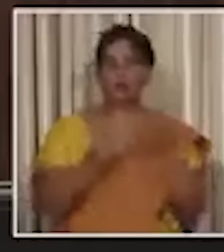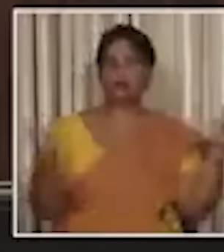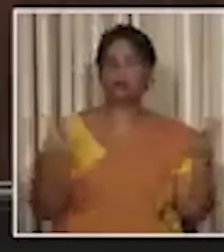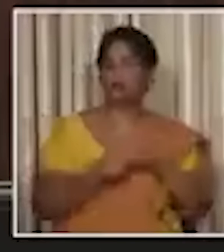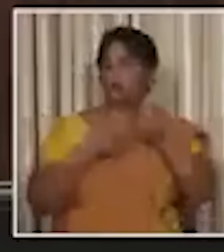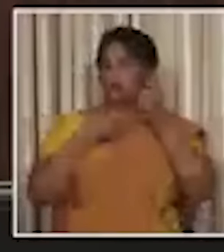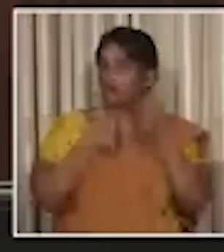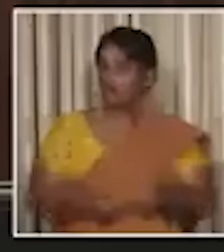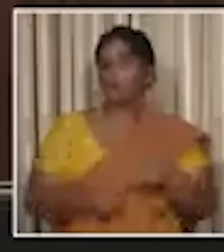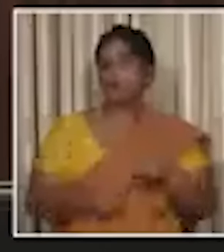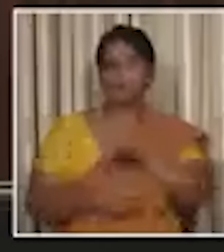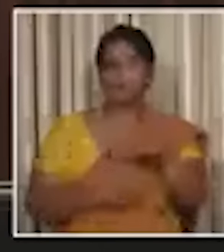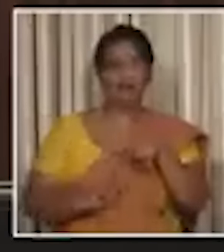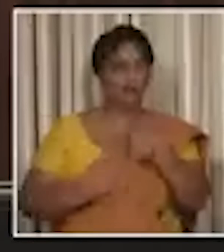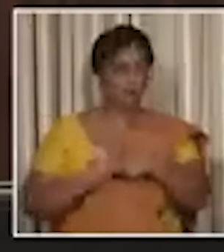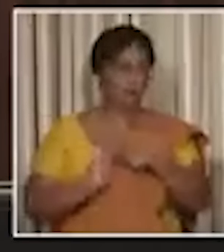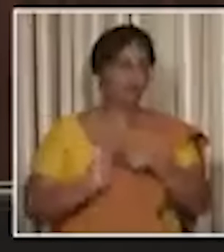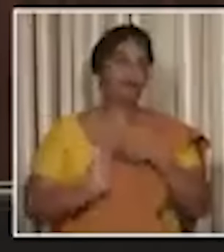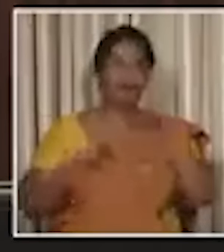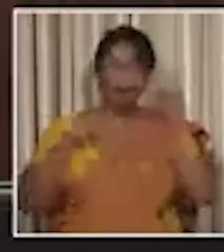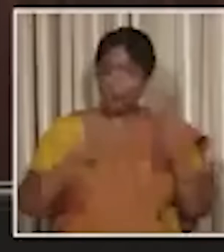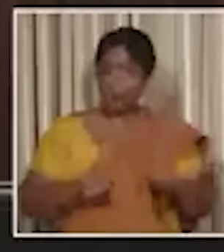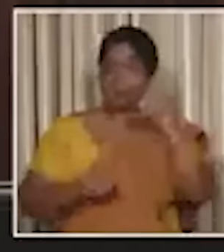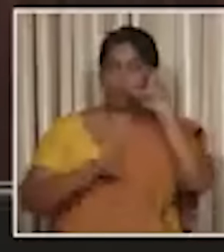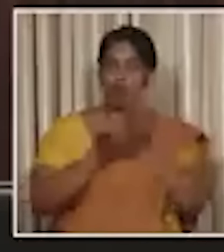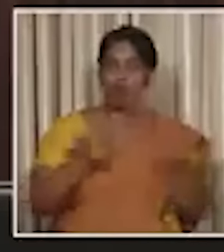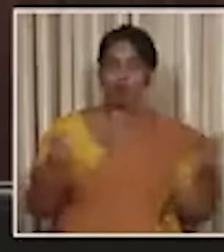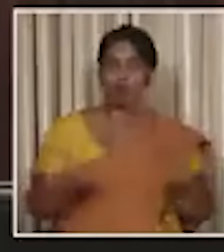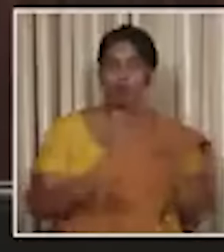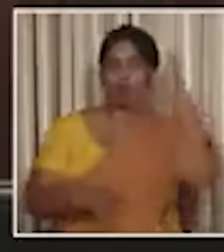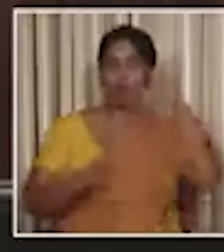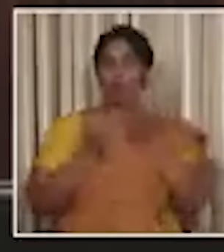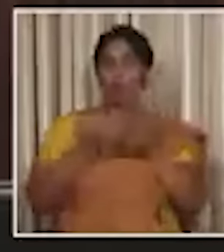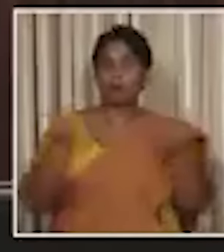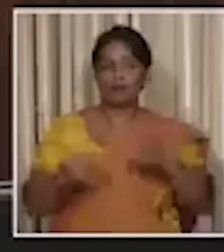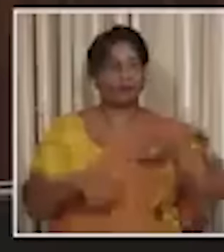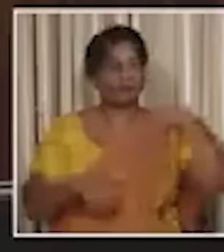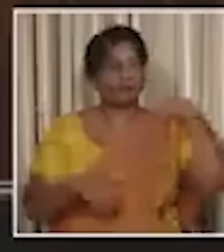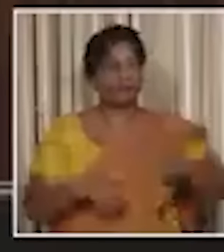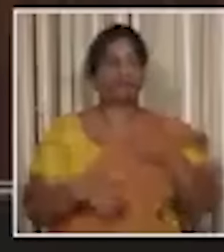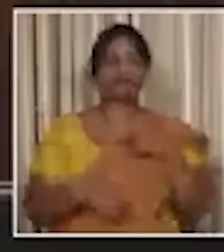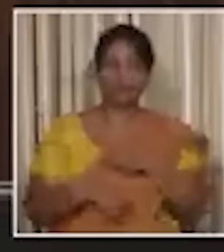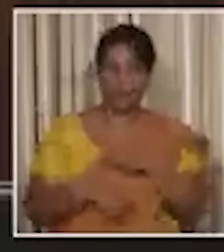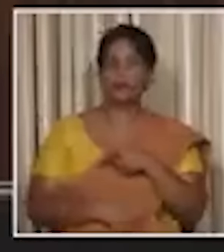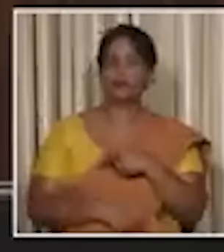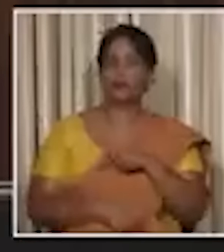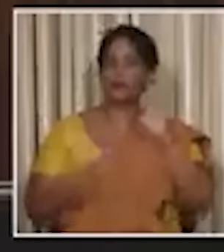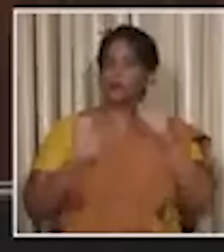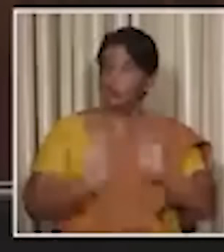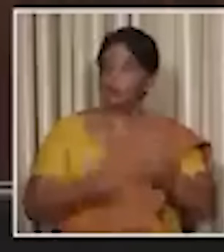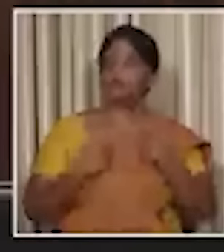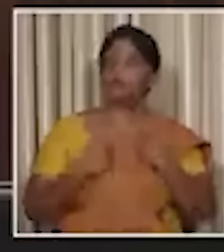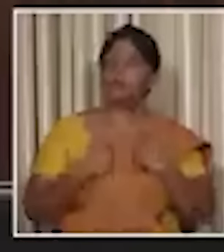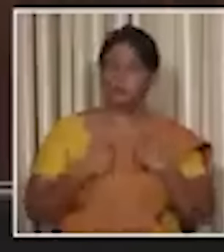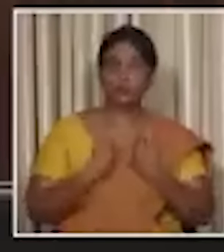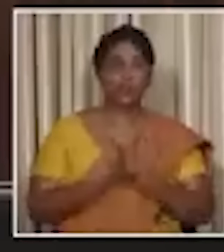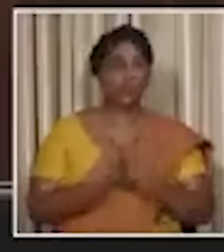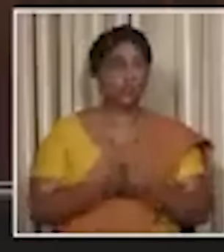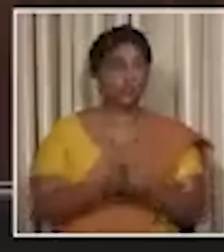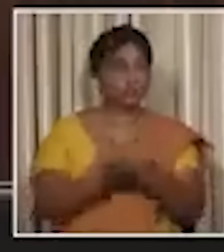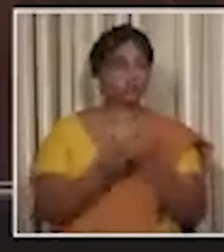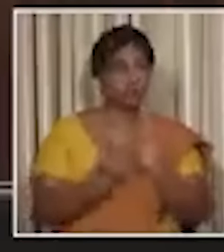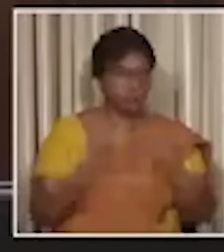හොඳ විභවතාවයක් අපිට තිබෙනවා. අදත් කොළඹ වරාය ලෝකේ වරායවල අතර ප්‍රමුඛ ස්ථානයේ උසුලනවා. හැබැයි අපි කාර්යක්ෂමතාවය කැඳවලා